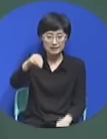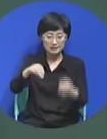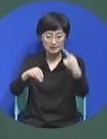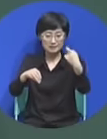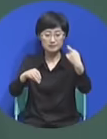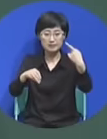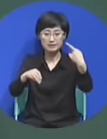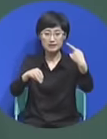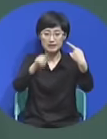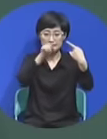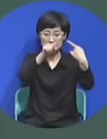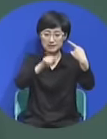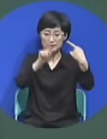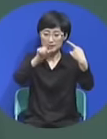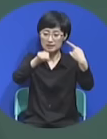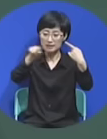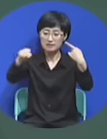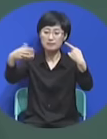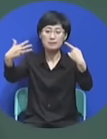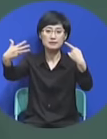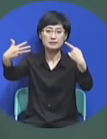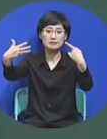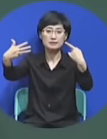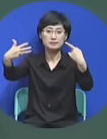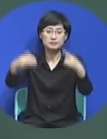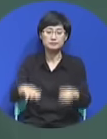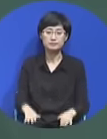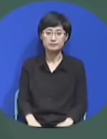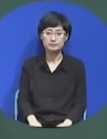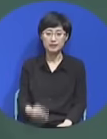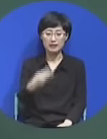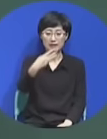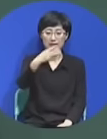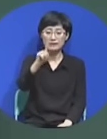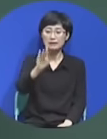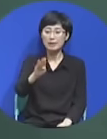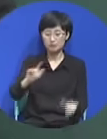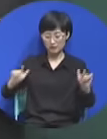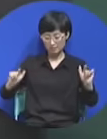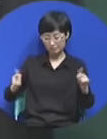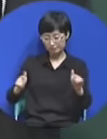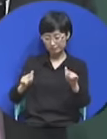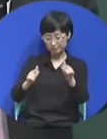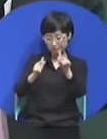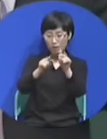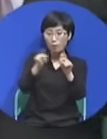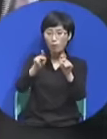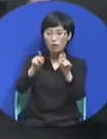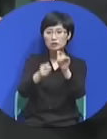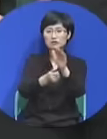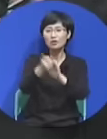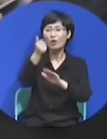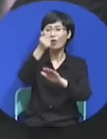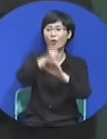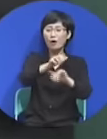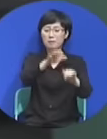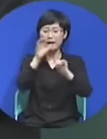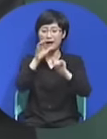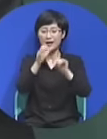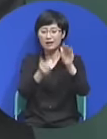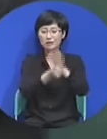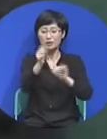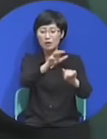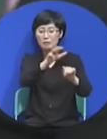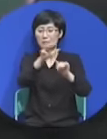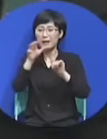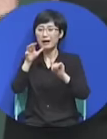11장1절8절에는이바벨탑을쌓는이런성공이런걸가지고전부육신적인걸로